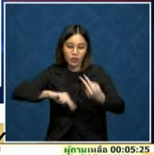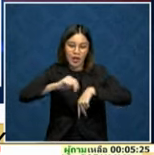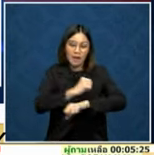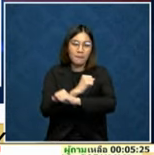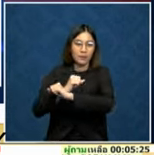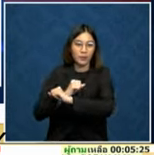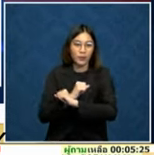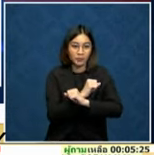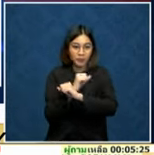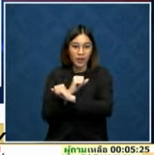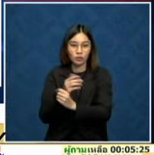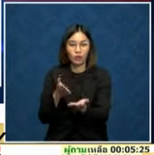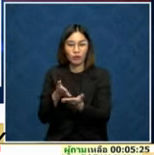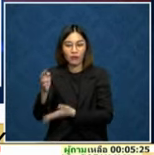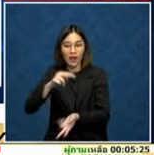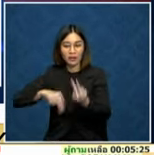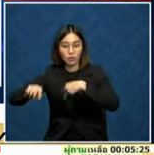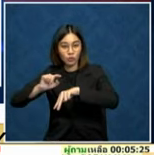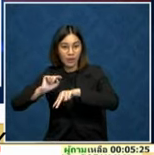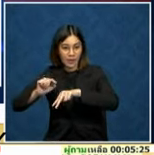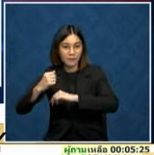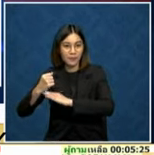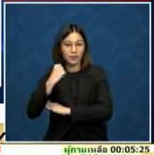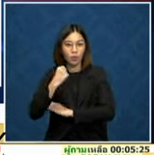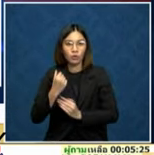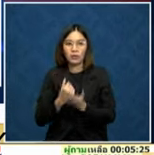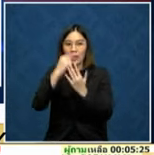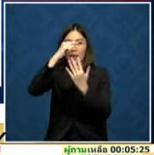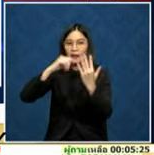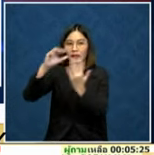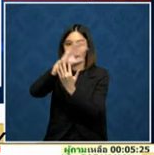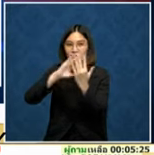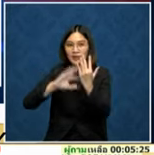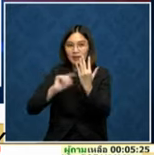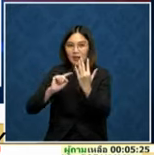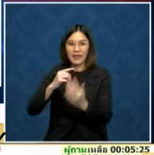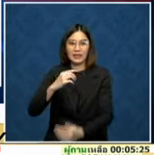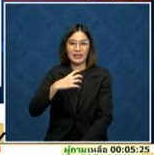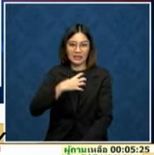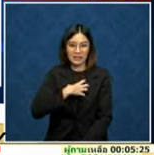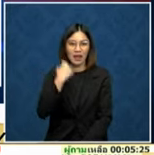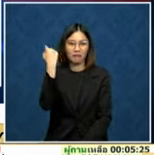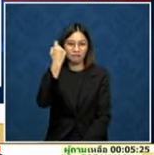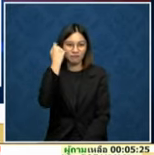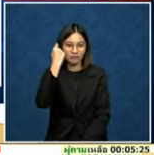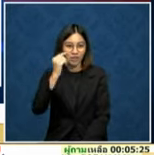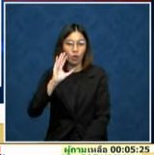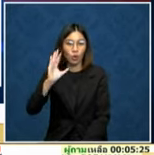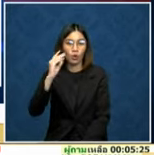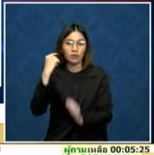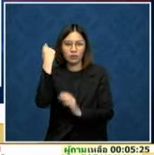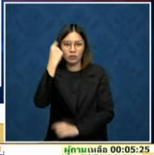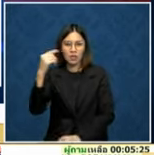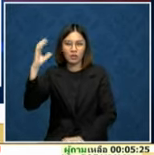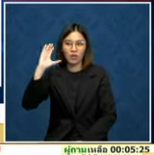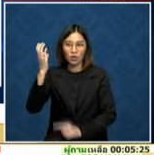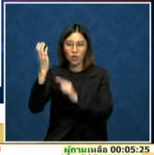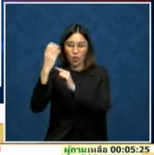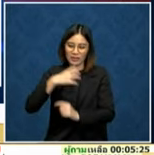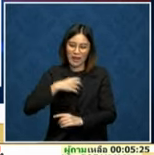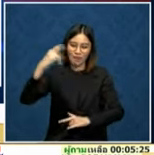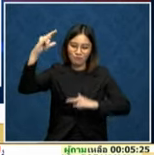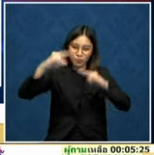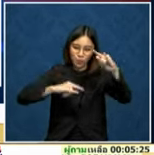ควบพูดไปกับฝายค่ามันคง ทำให้ประเที่ยหรอกการทองเที่ยวเป ตัว sleeping